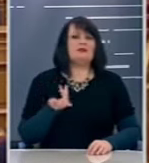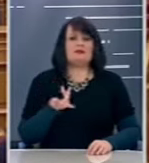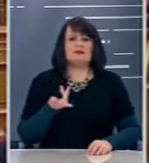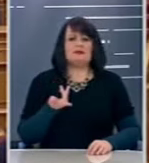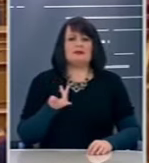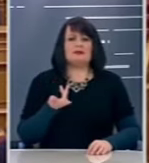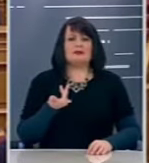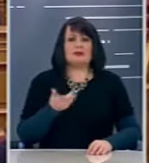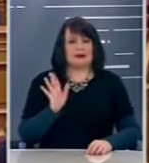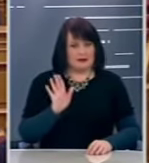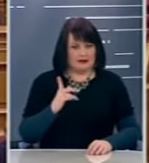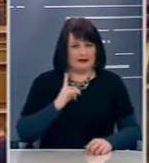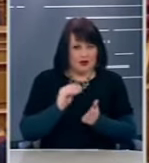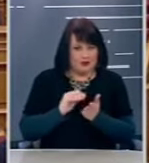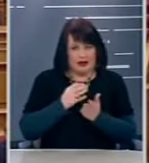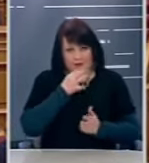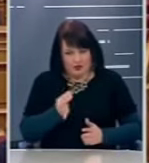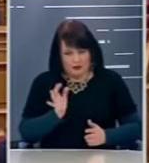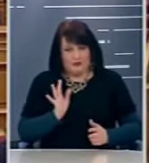πριν πάμε όμως αυτό, να πω και κάτι άλλο.